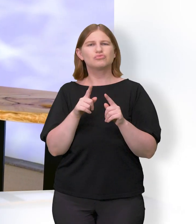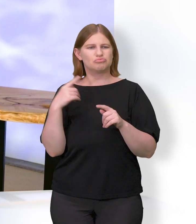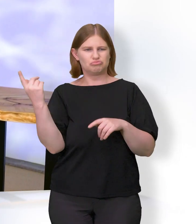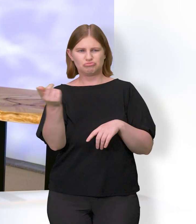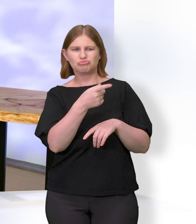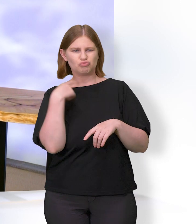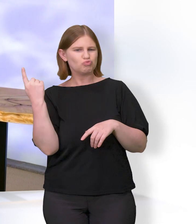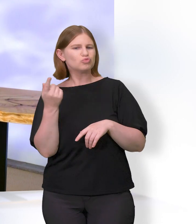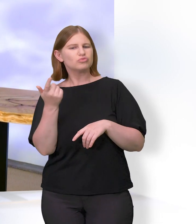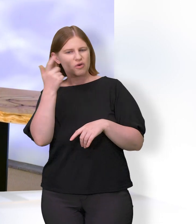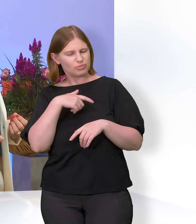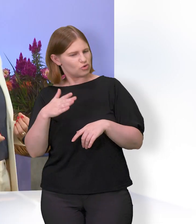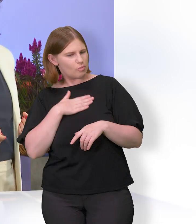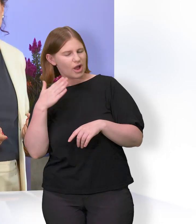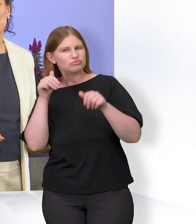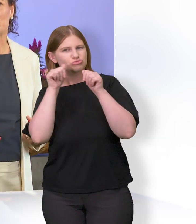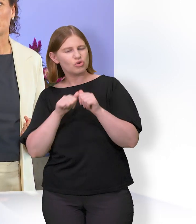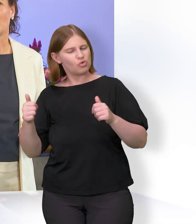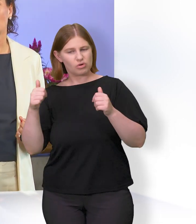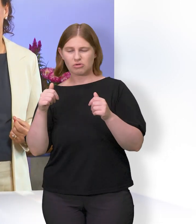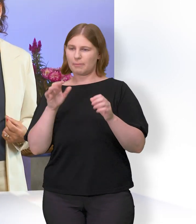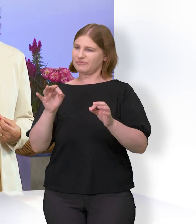uns überrascht.